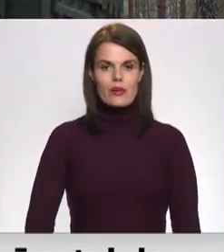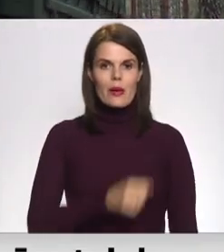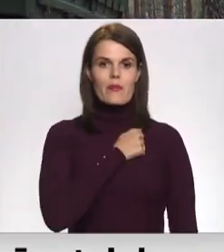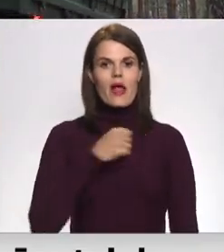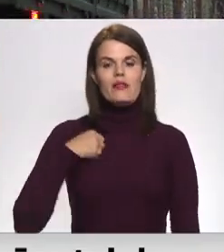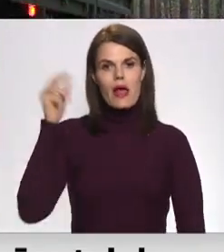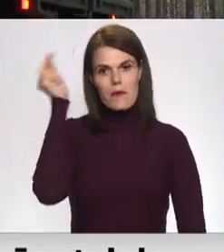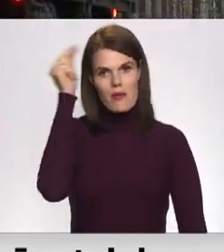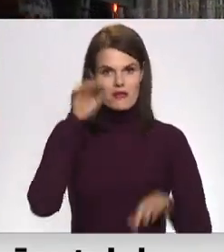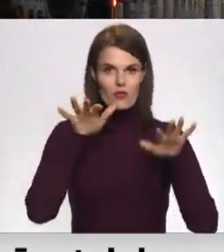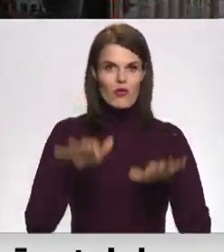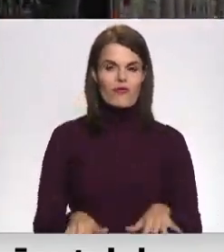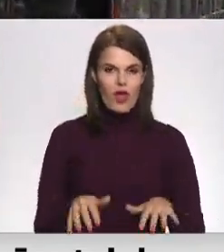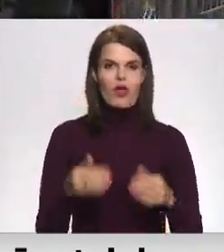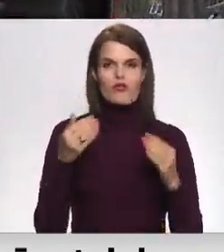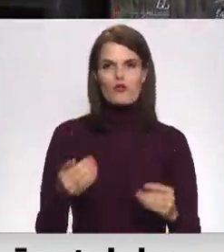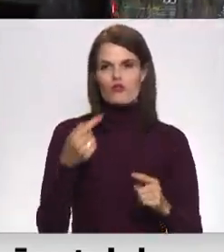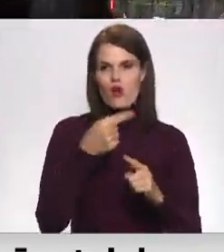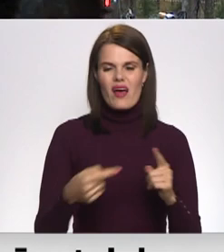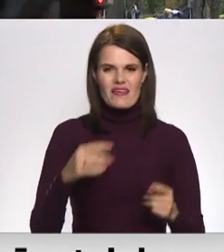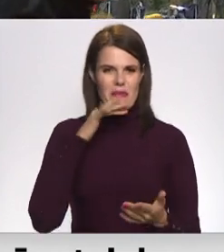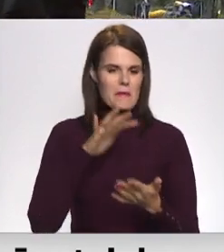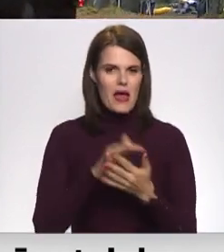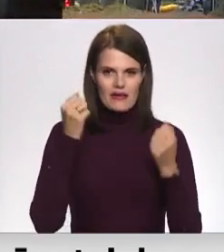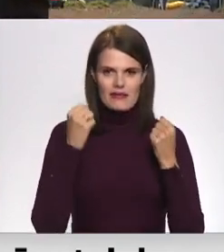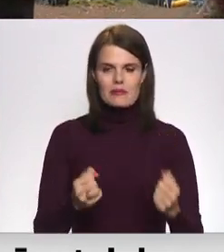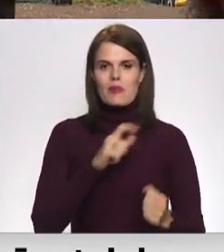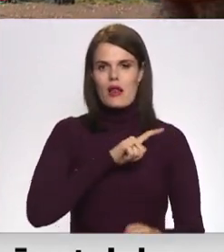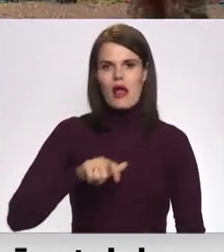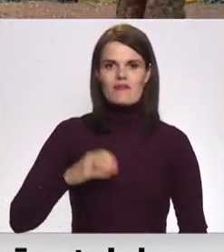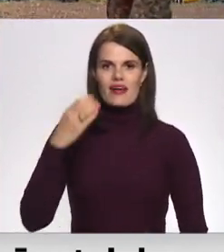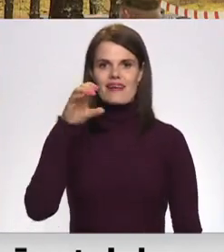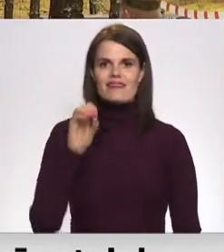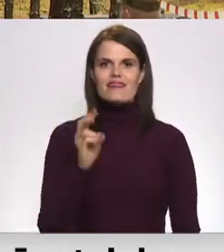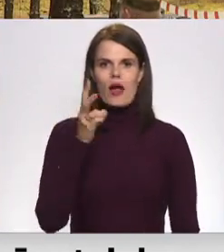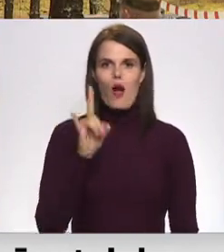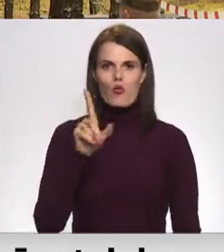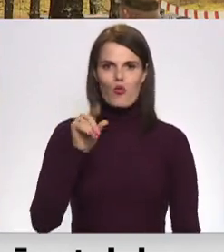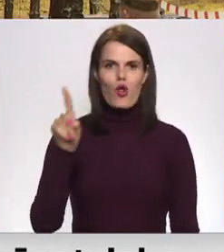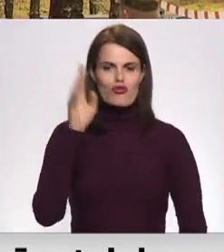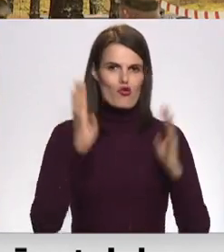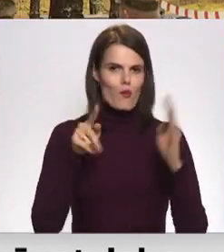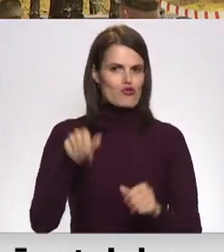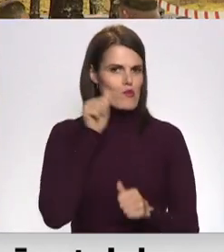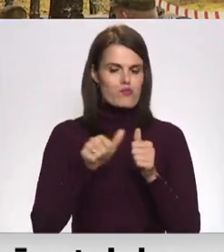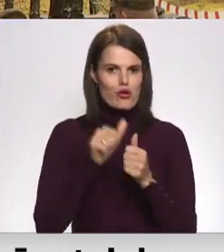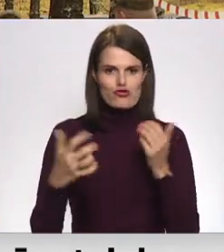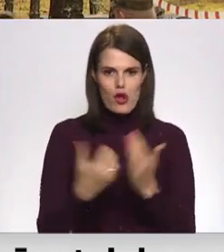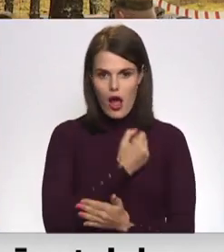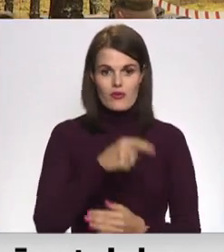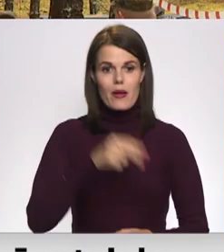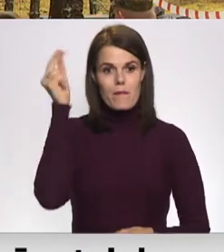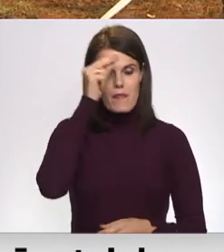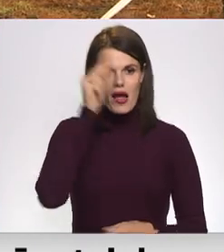Militāro mācību vieta šoreiz ir viena no piesārņotākajām vietām Latvijā – Cekulas meža. Un te mācībās zemes virskārtas